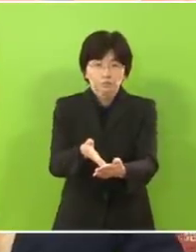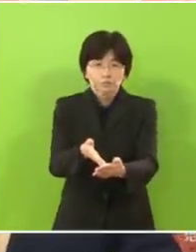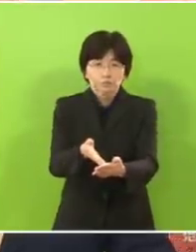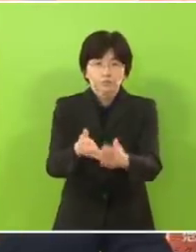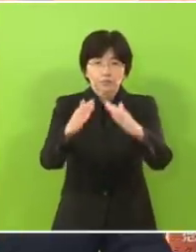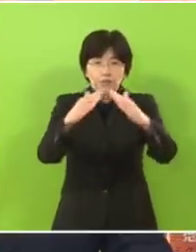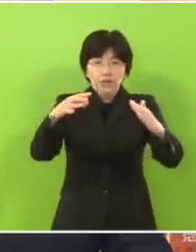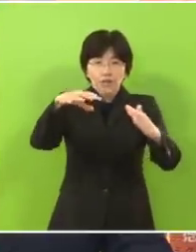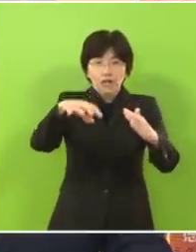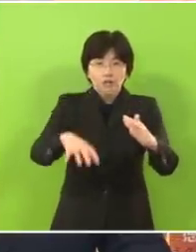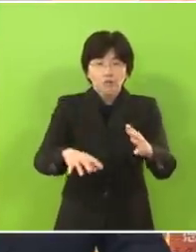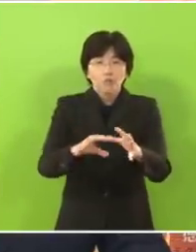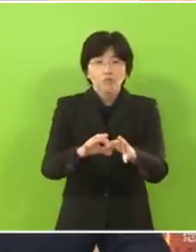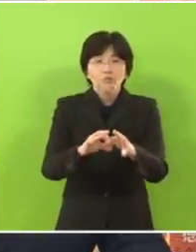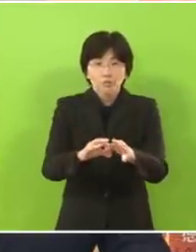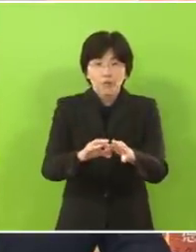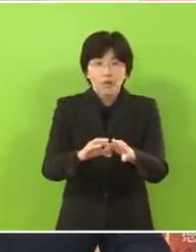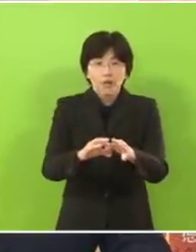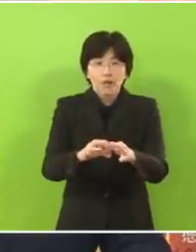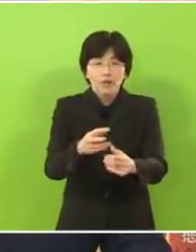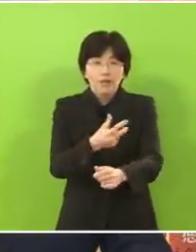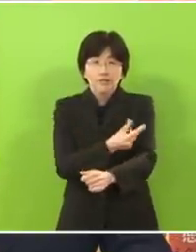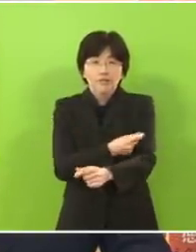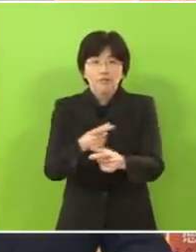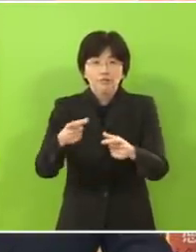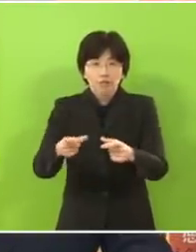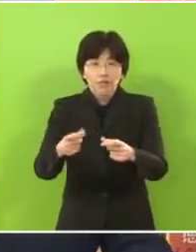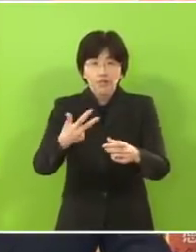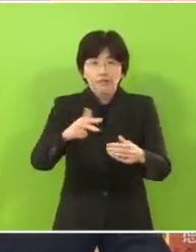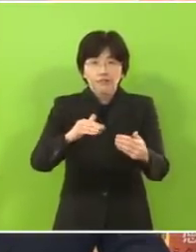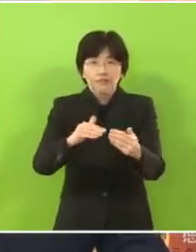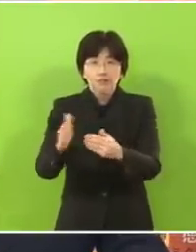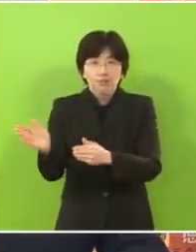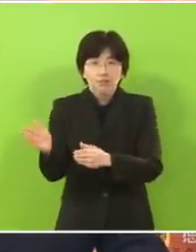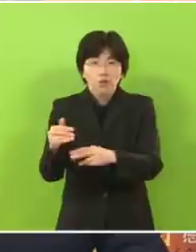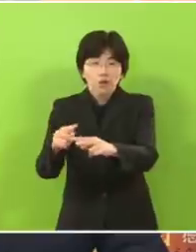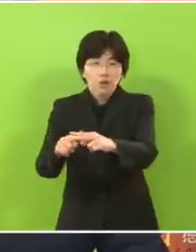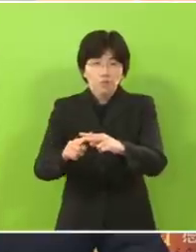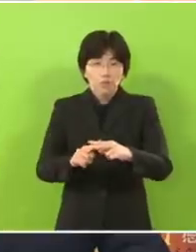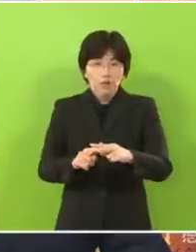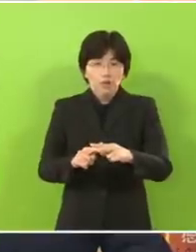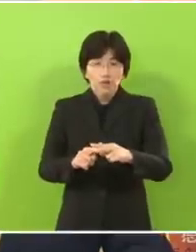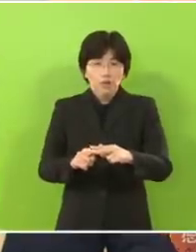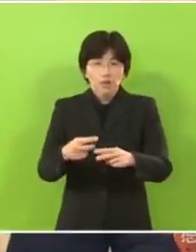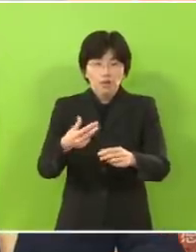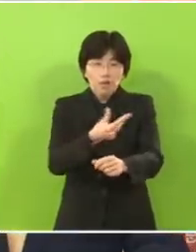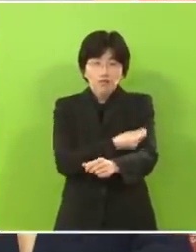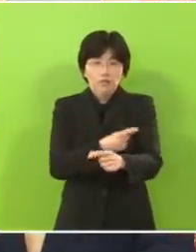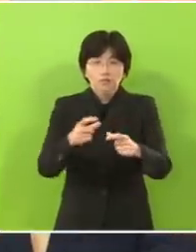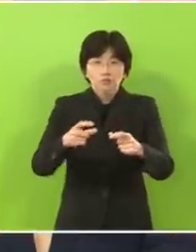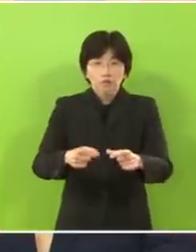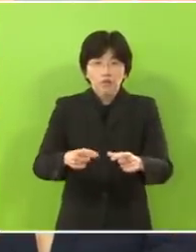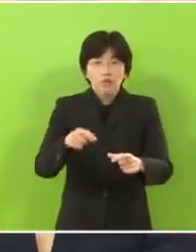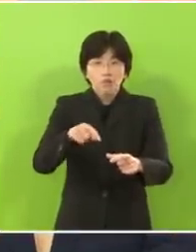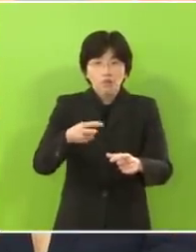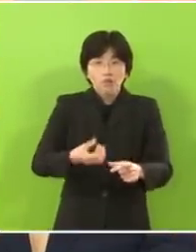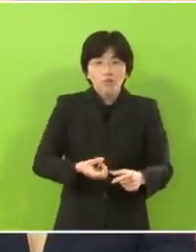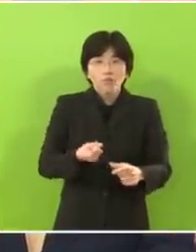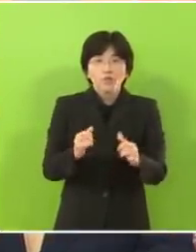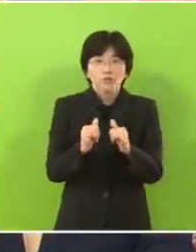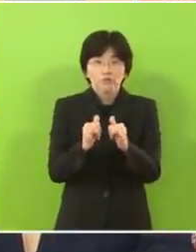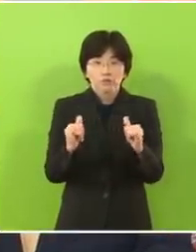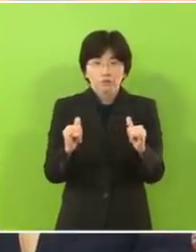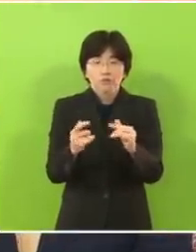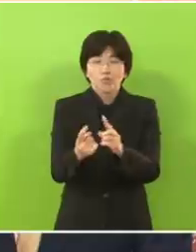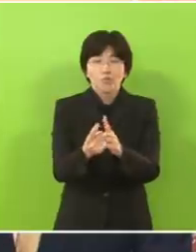この会場では雪舟県各市町から送風されている接種券をお持ちの方